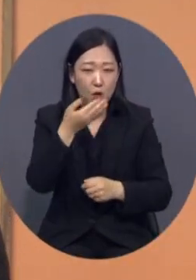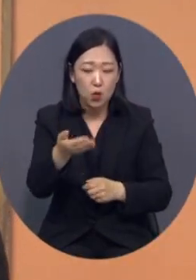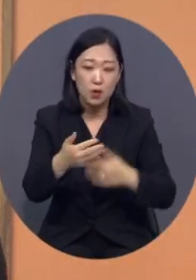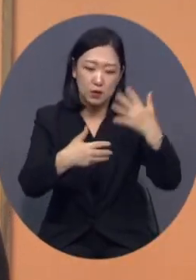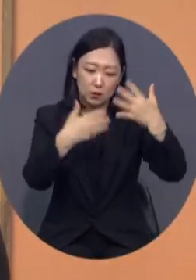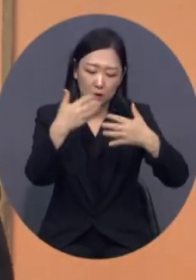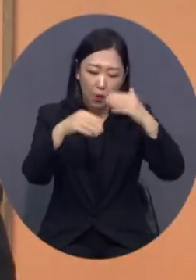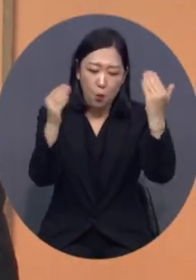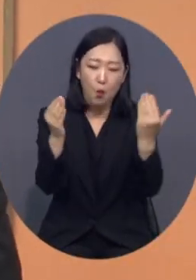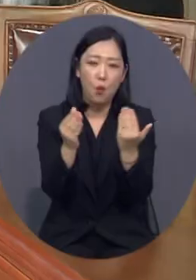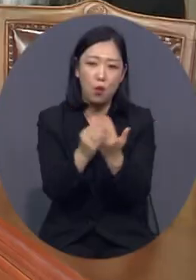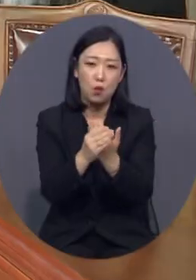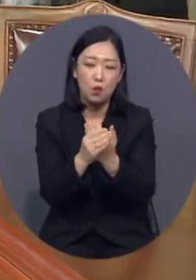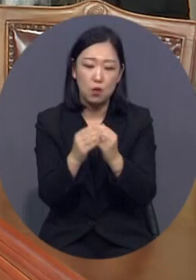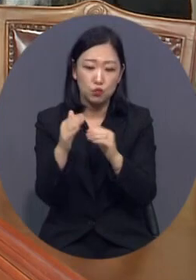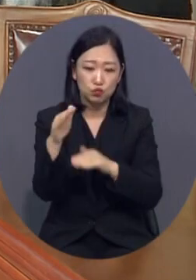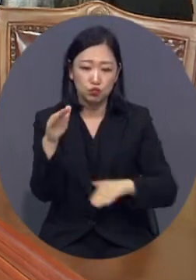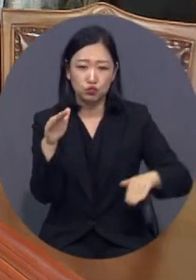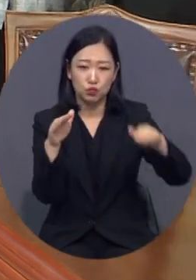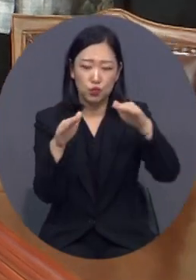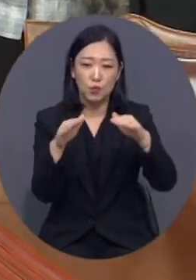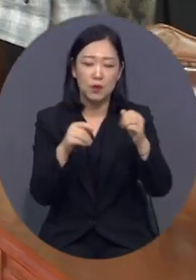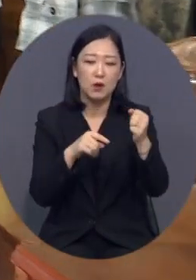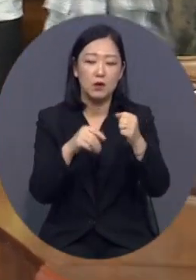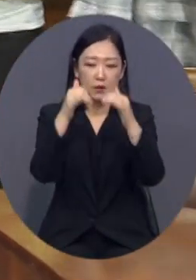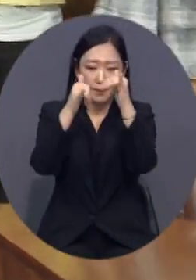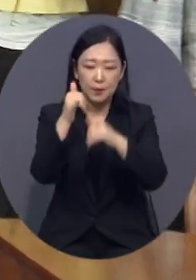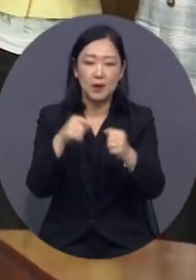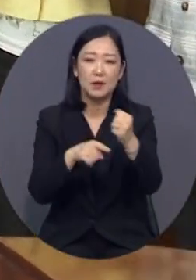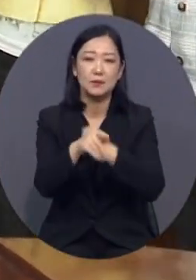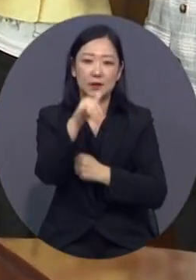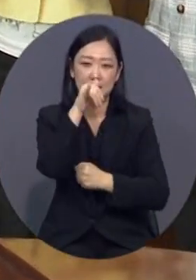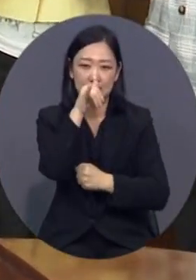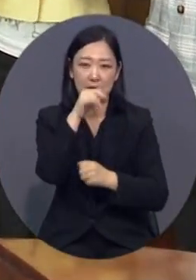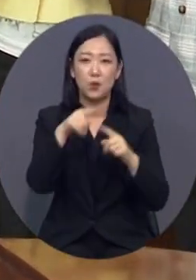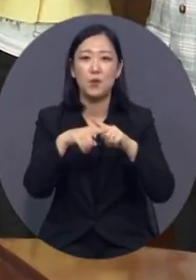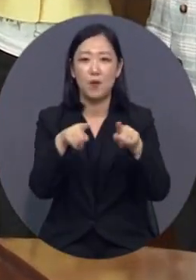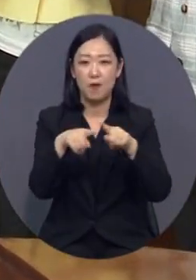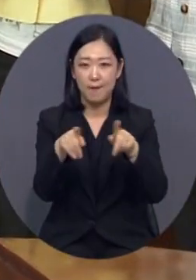영상미와 완성도가 높아 역사적 의의가 있다고 평가했습니다